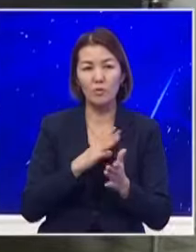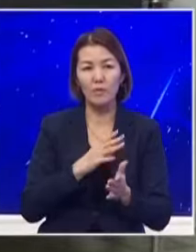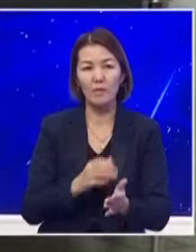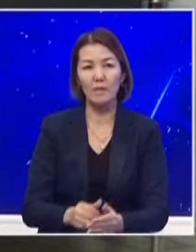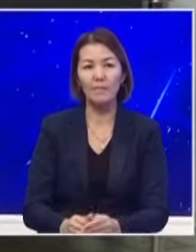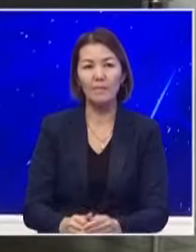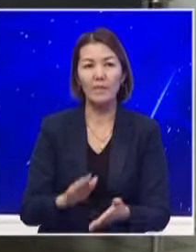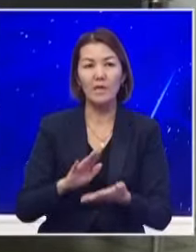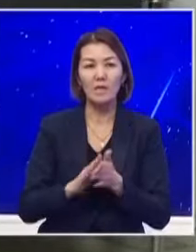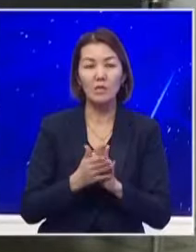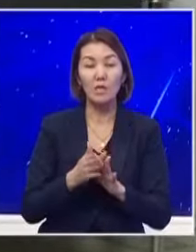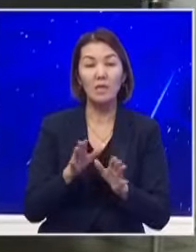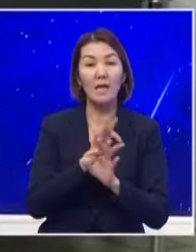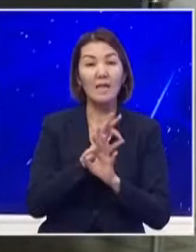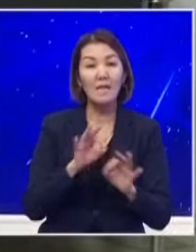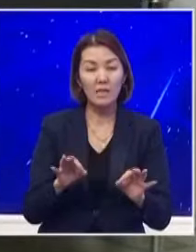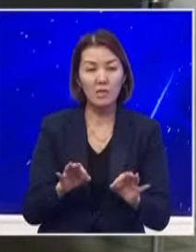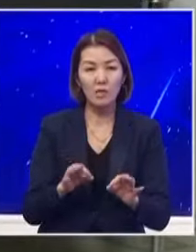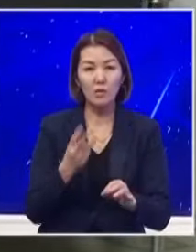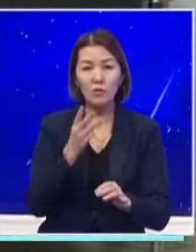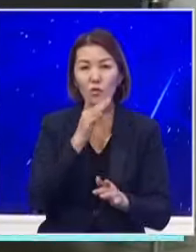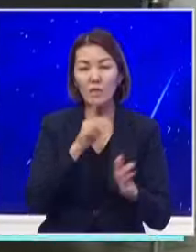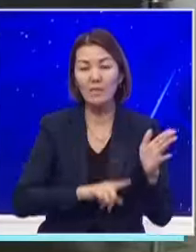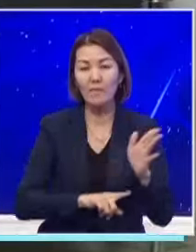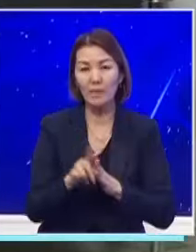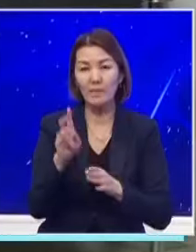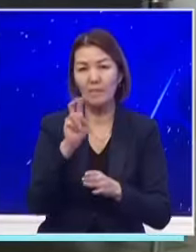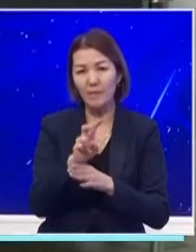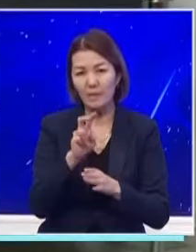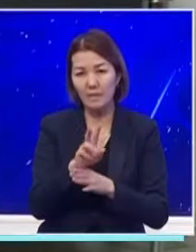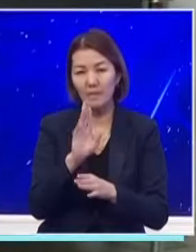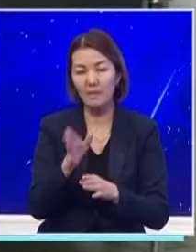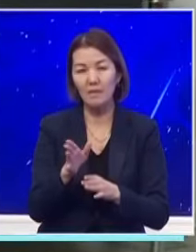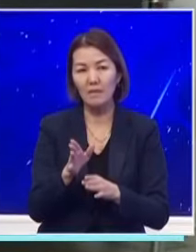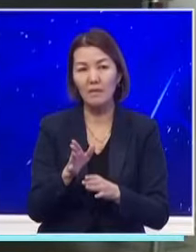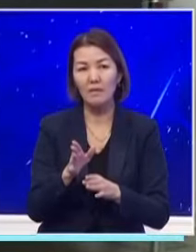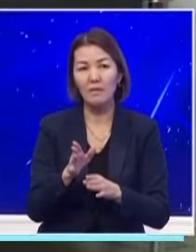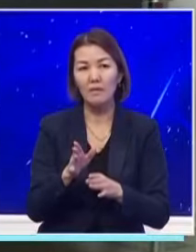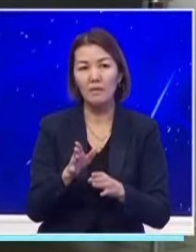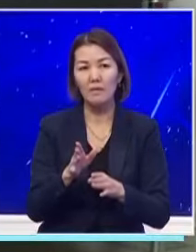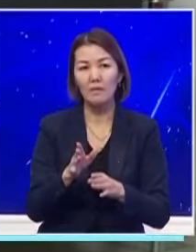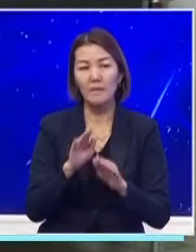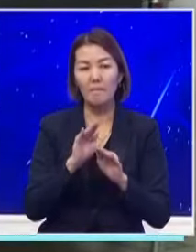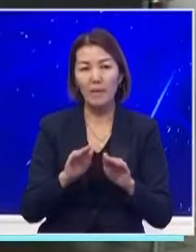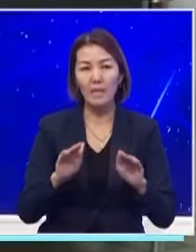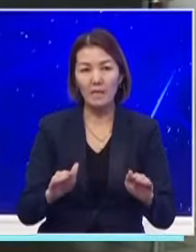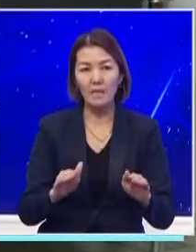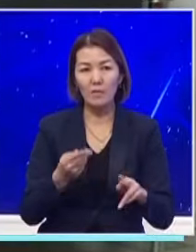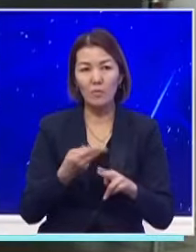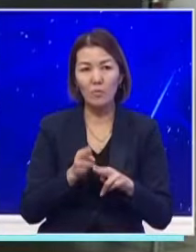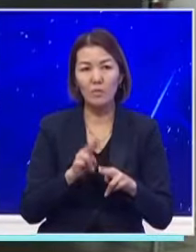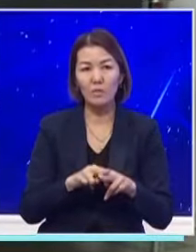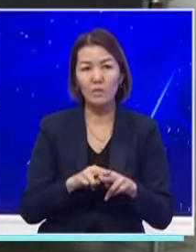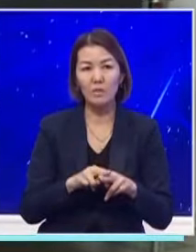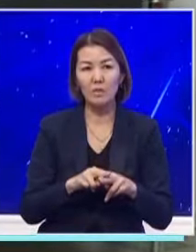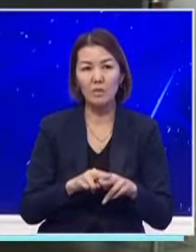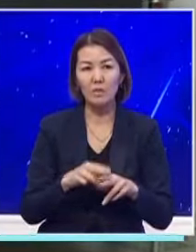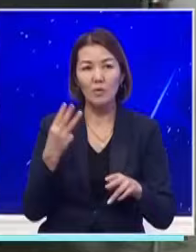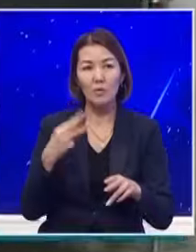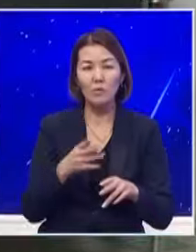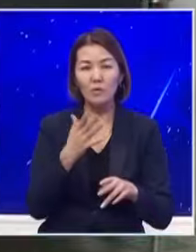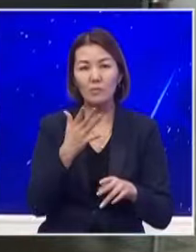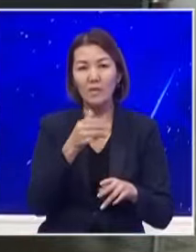өте жақсы болғандықтан, кішкентайынан 3 жастан осы жерде тәрбиеленіп келе жатқаннан кейін, осы балалар осы жерде 18 емес 35